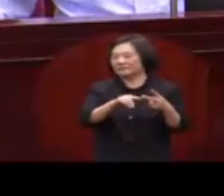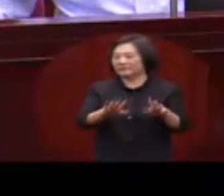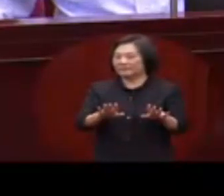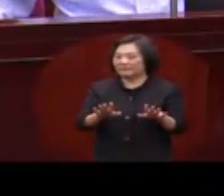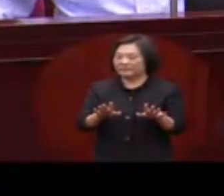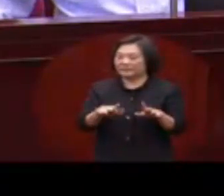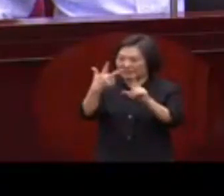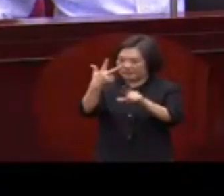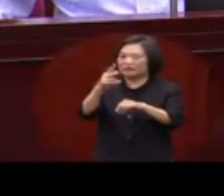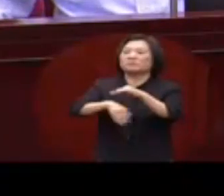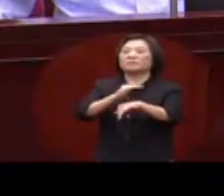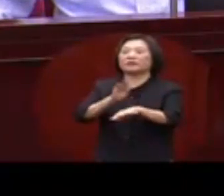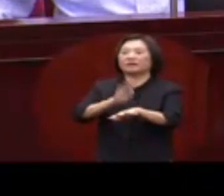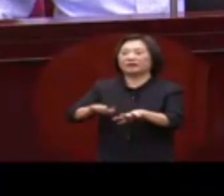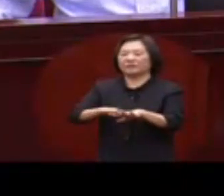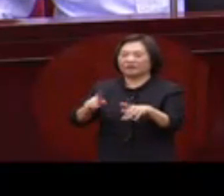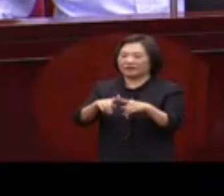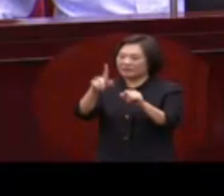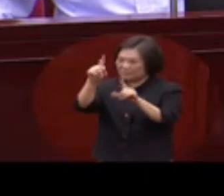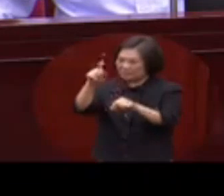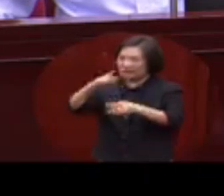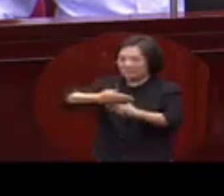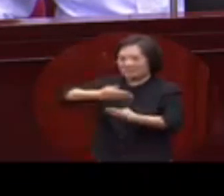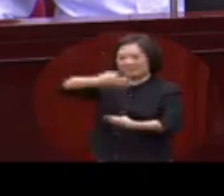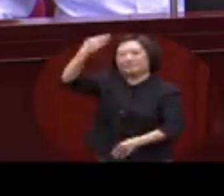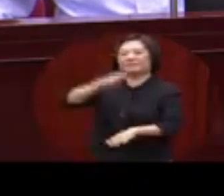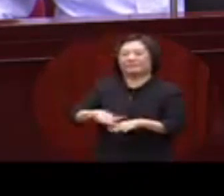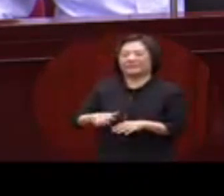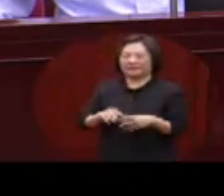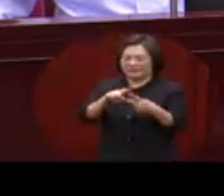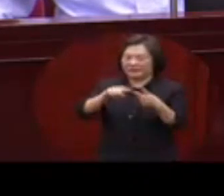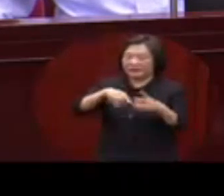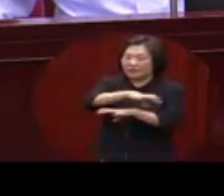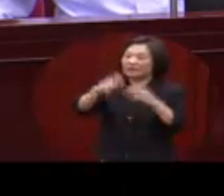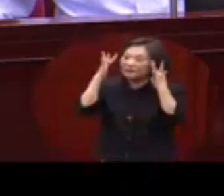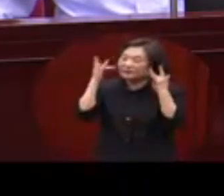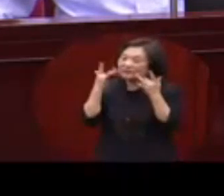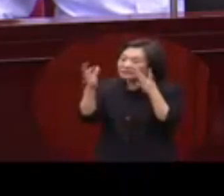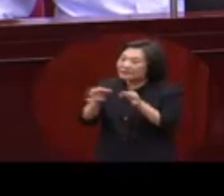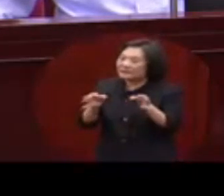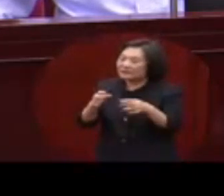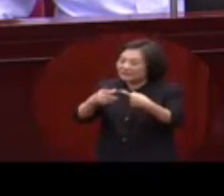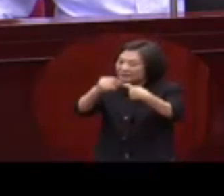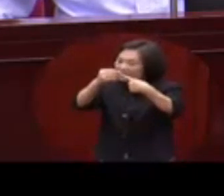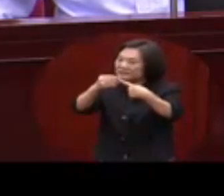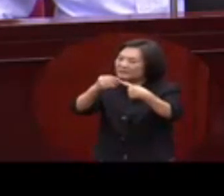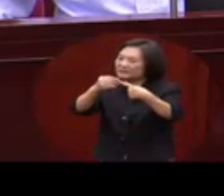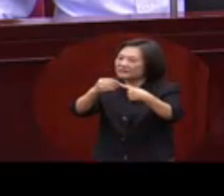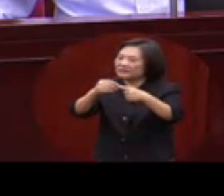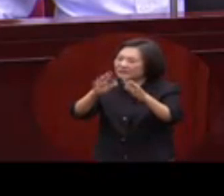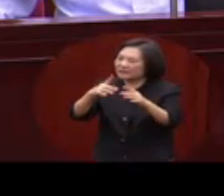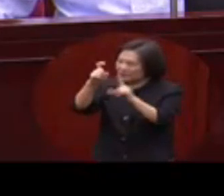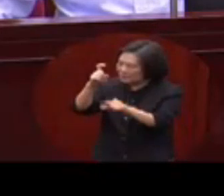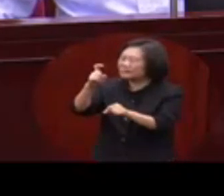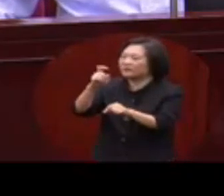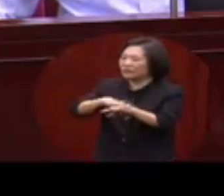的七月会完工，十月就要开幕了。那环南市场一期大概是预计十月